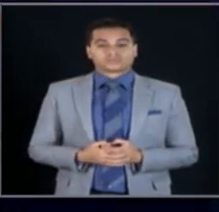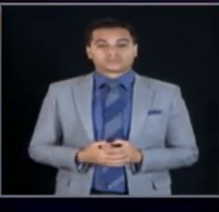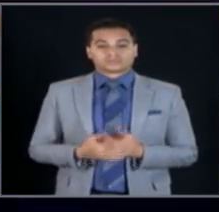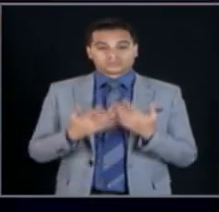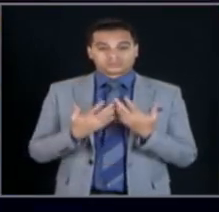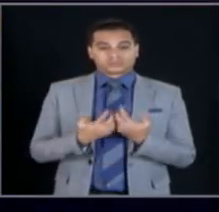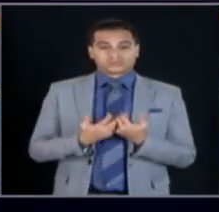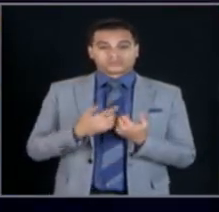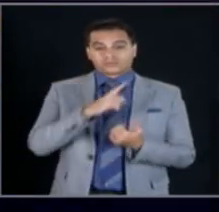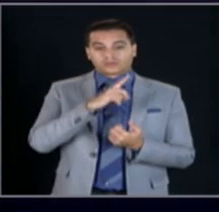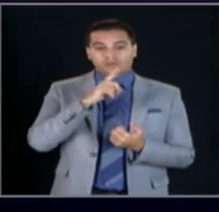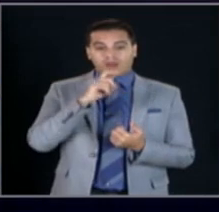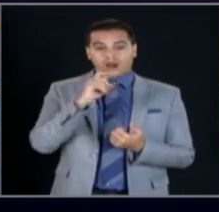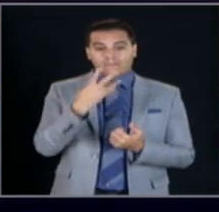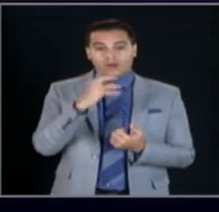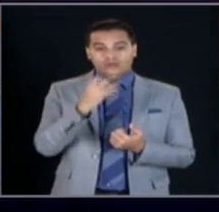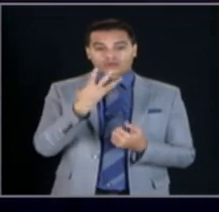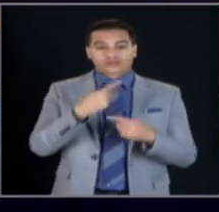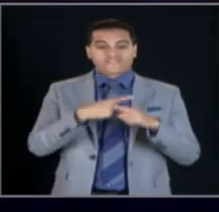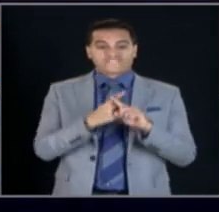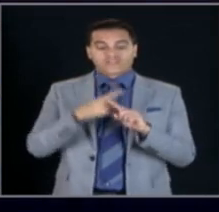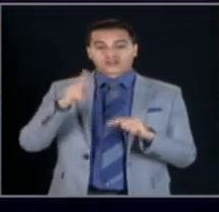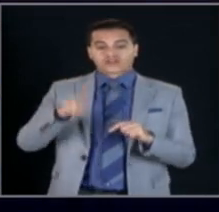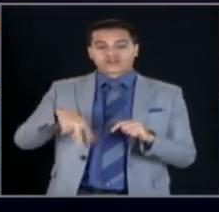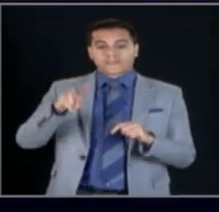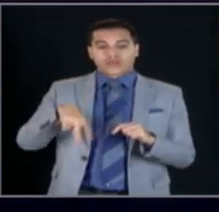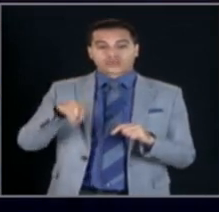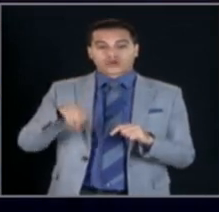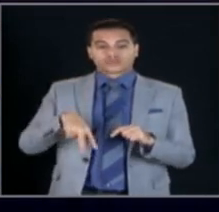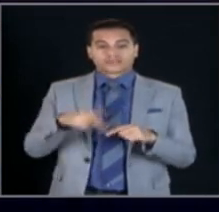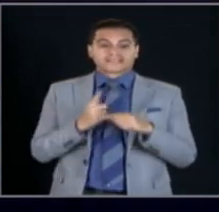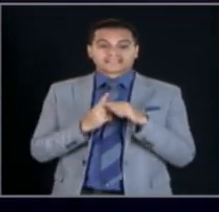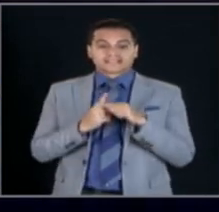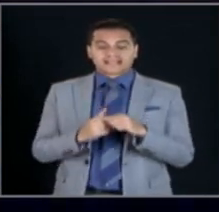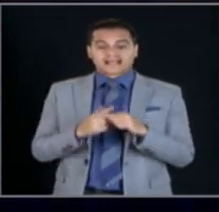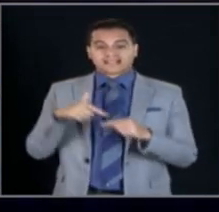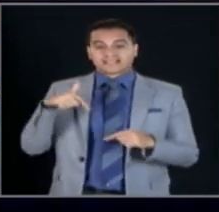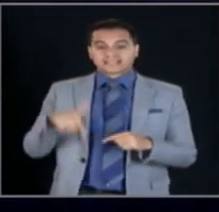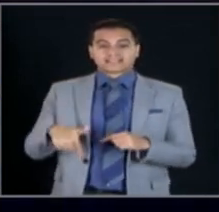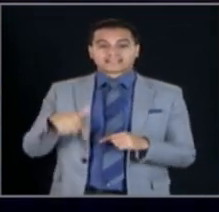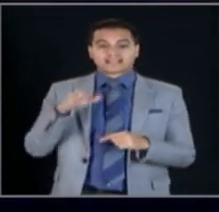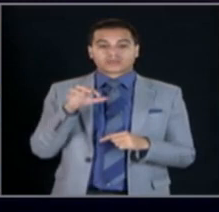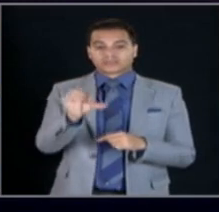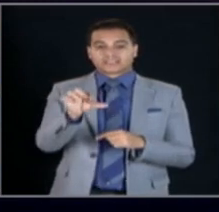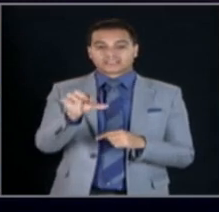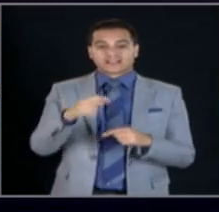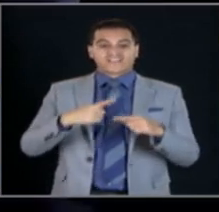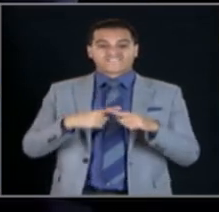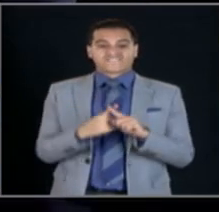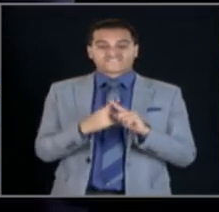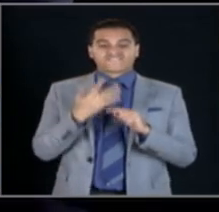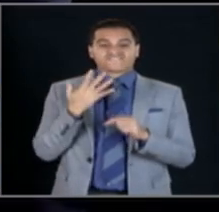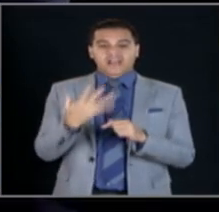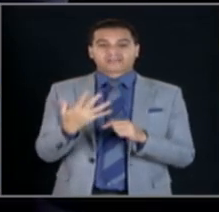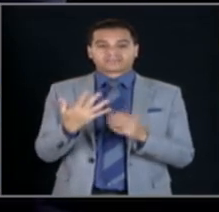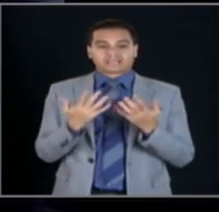حل المساله الاتيه 14 في 18 زائد سته وتسعين في